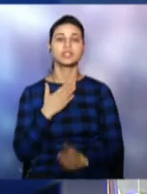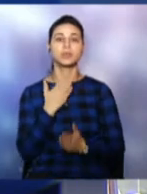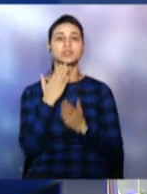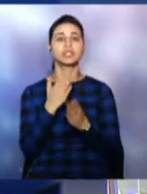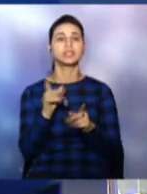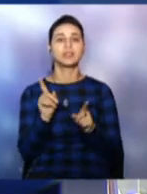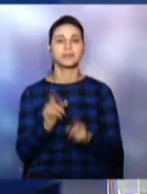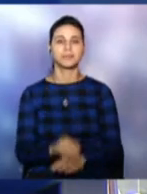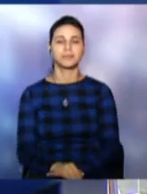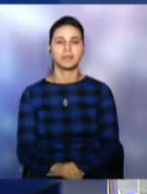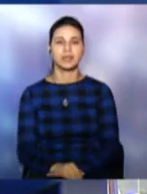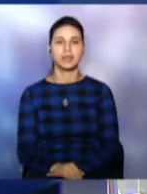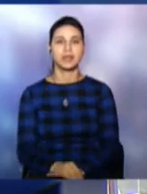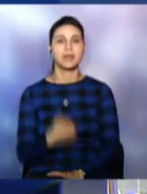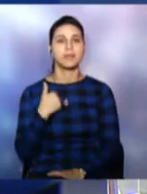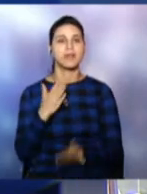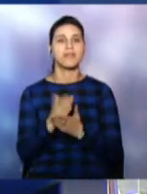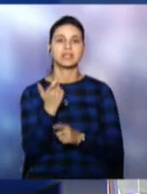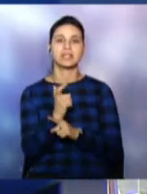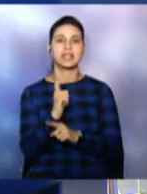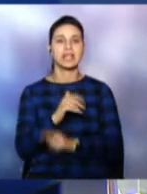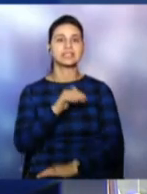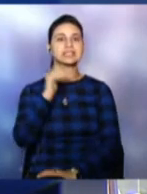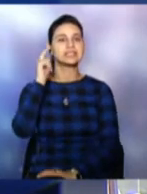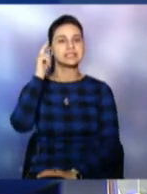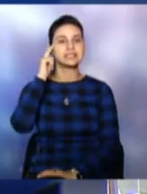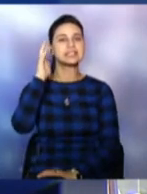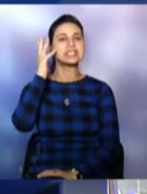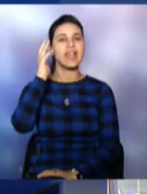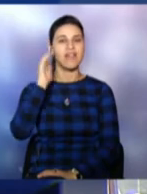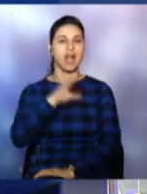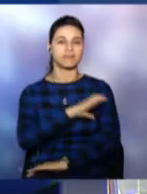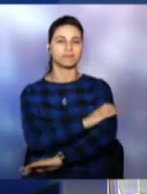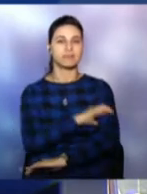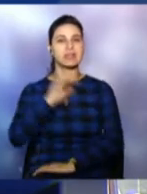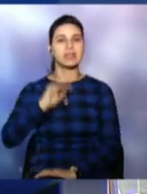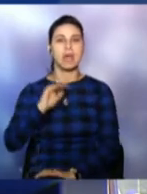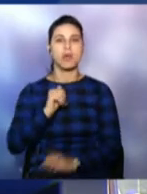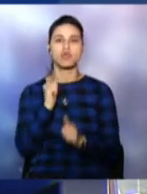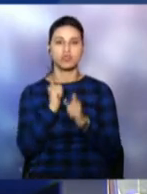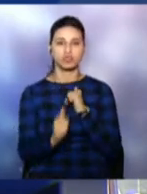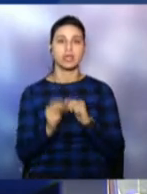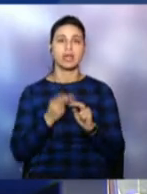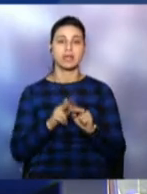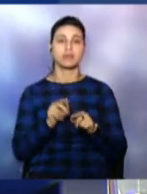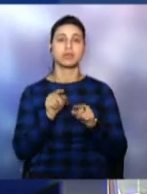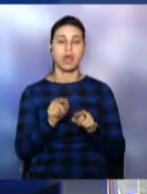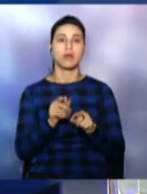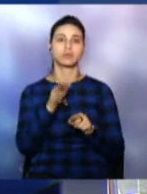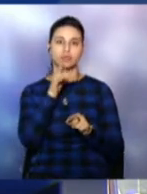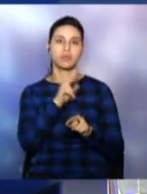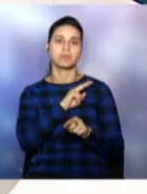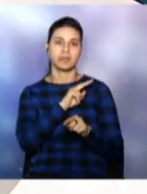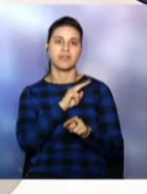შემდეგში მდგომარეობს. ისიც ვარ დაბალწნების მატარებელი. დიახ. ის გამოც მიწევს ამ მხოლოდ და მხოლოდ ამის გამო მივითმე